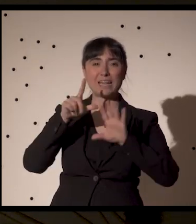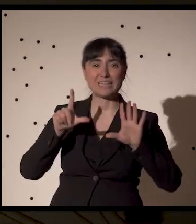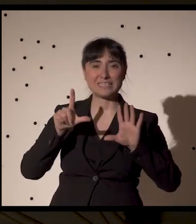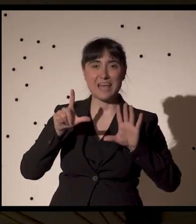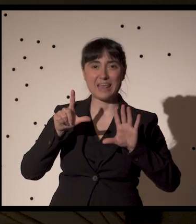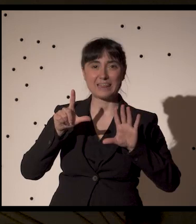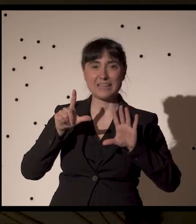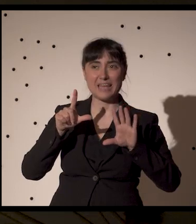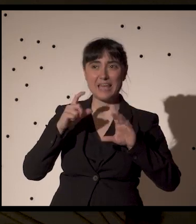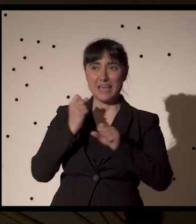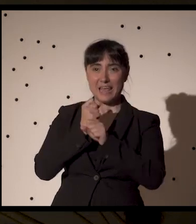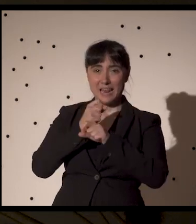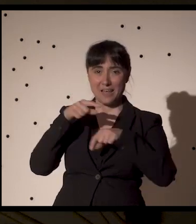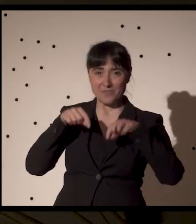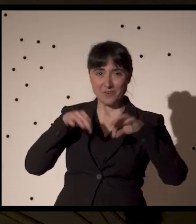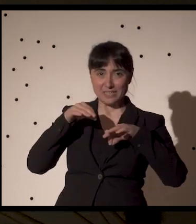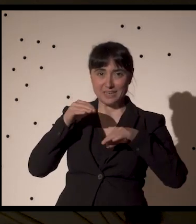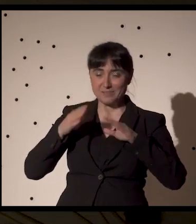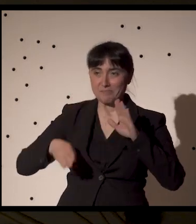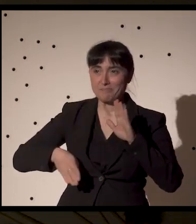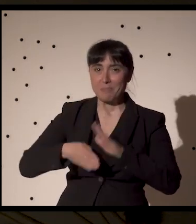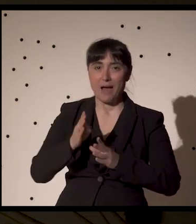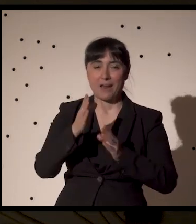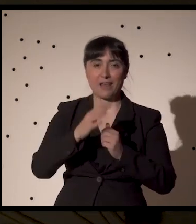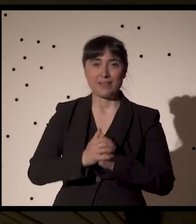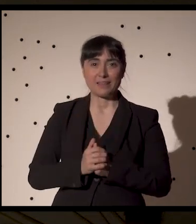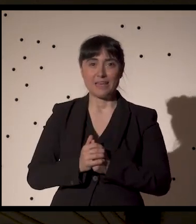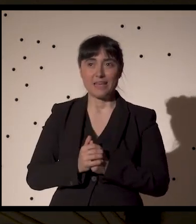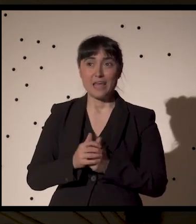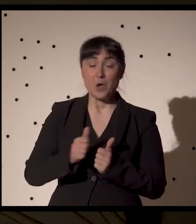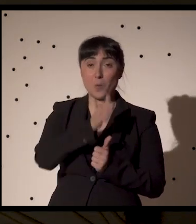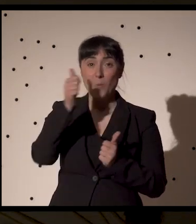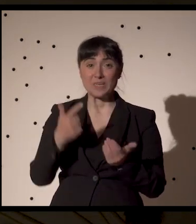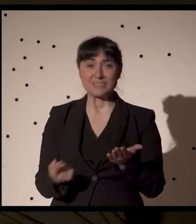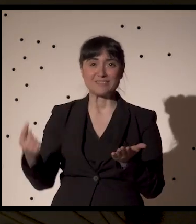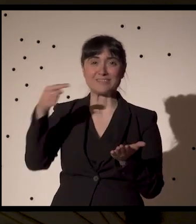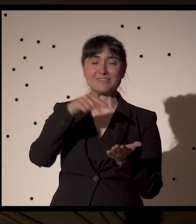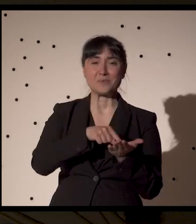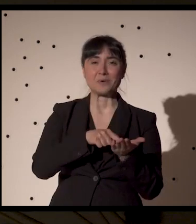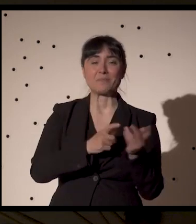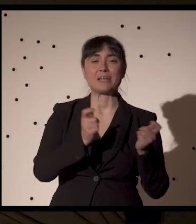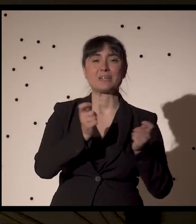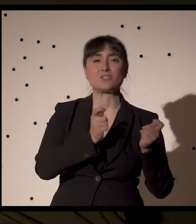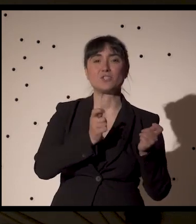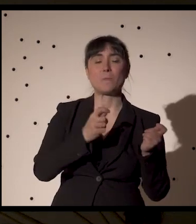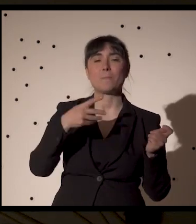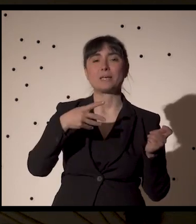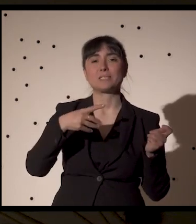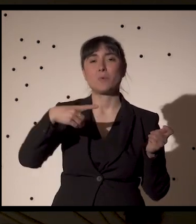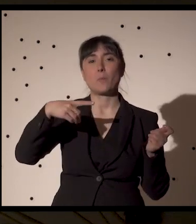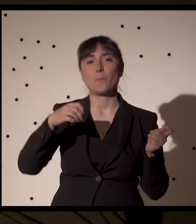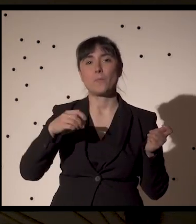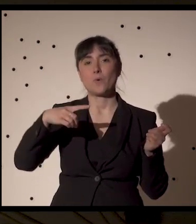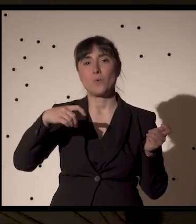Sarà riportato in scena quest'anno per la regia di Massimo Popolizio è una co-produzione tra